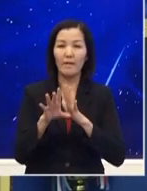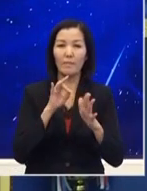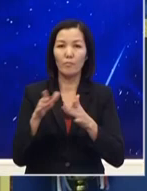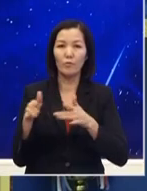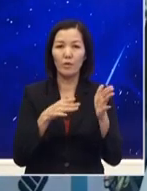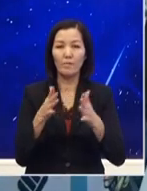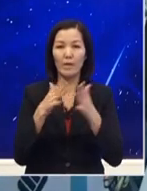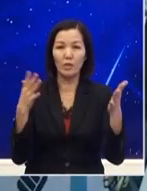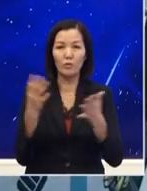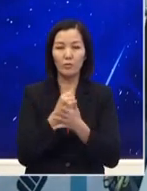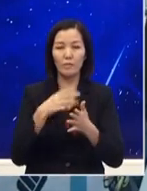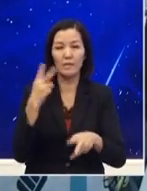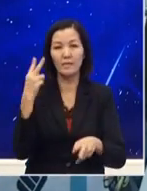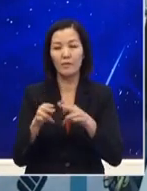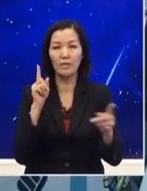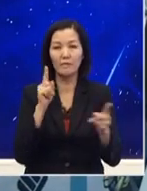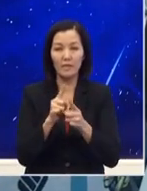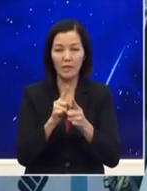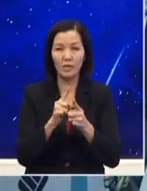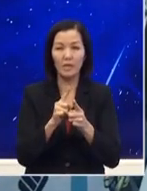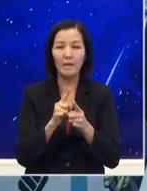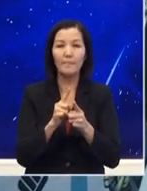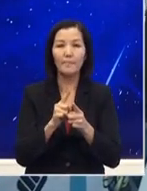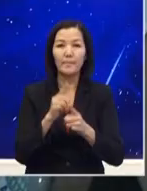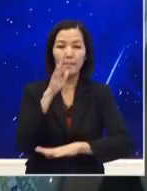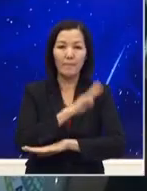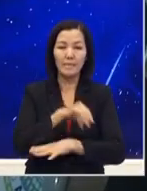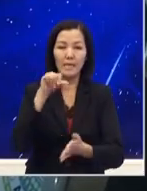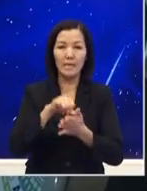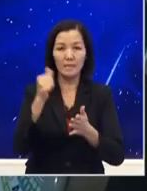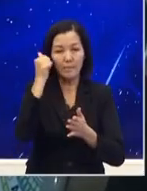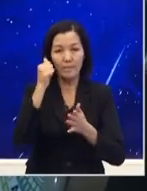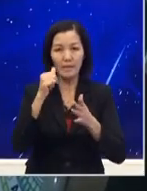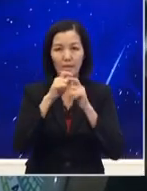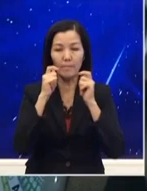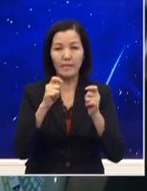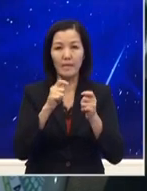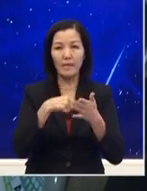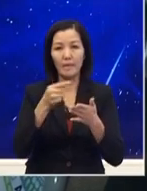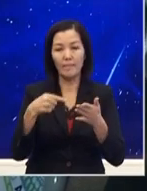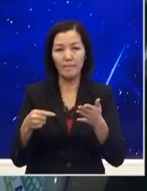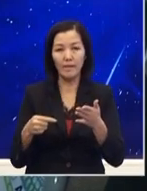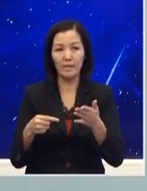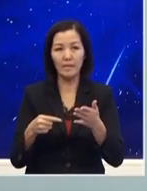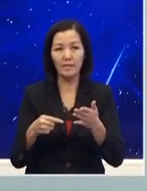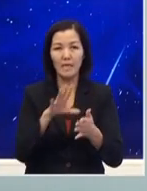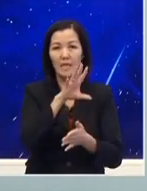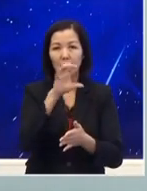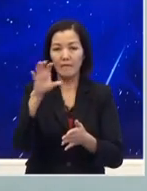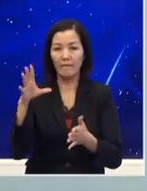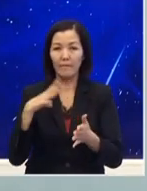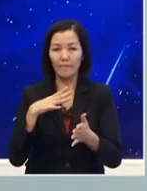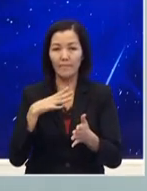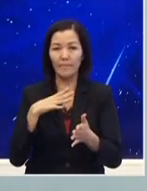больших успехов. В завершении встречи участники мастер-класса получили памятные подарки, автографы и сделали памятное селфи со своим